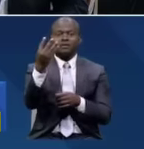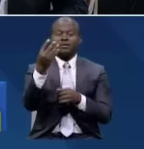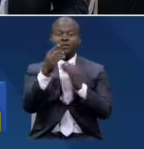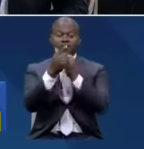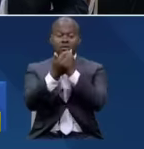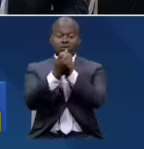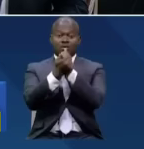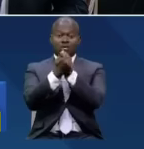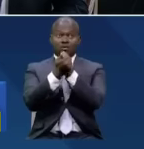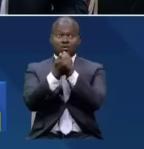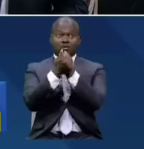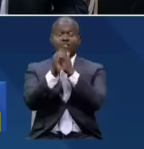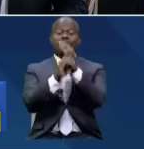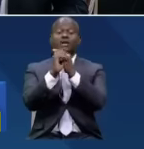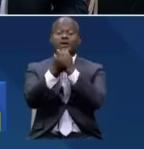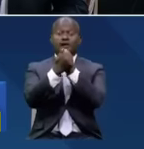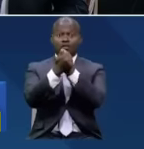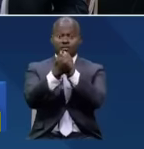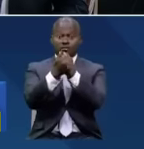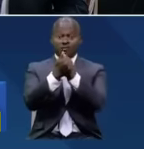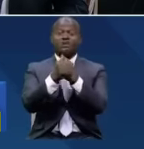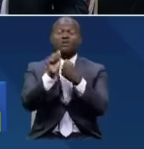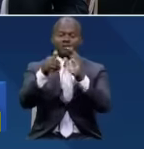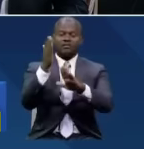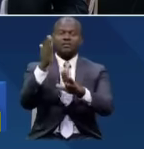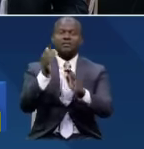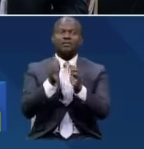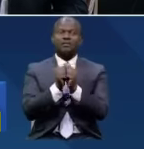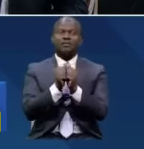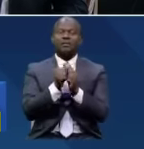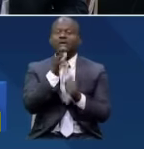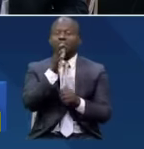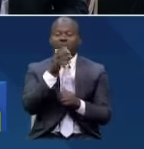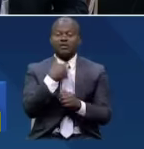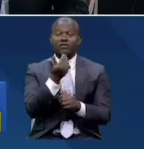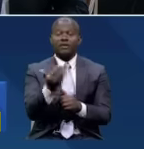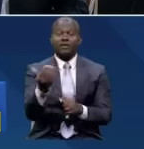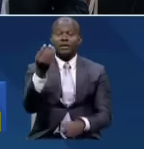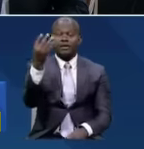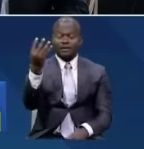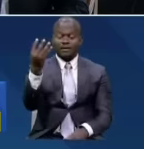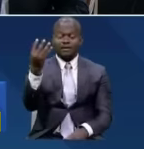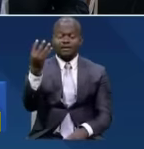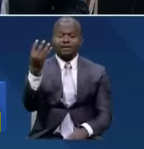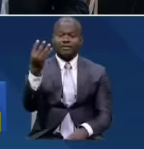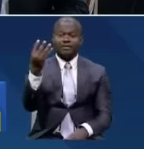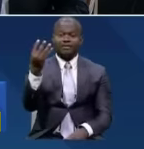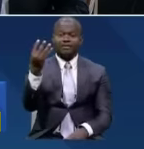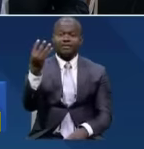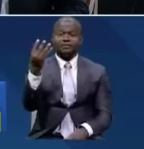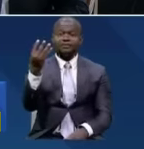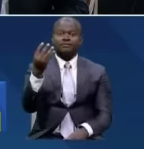Nyuma y'uko nyakubahwa Perezida wa Repubulika adusuye turi mu nkambi, atubwira ko ari kumwe natwe kubera